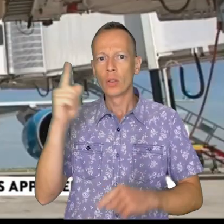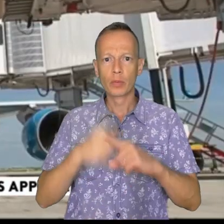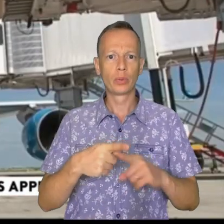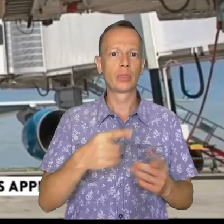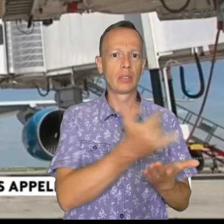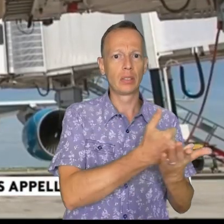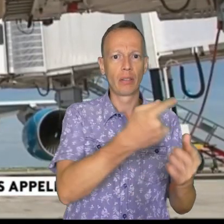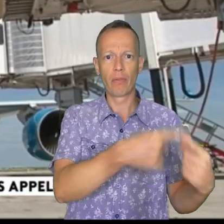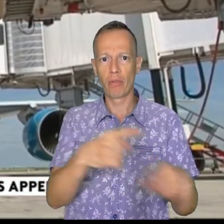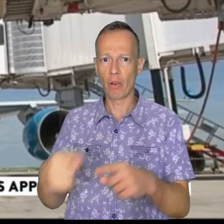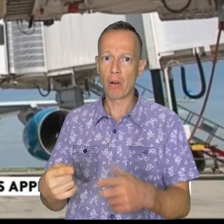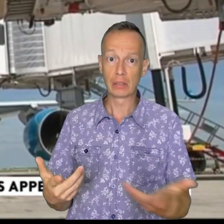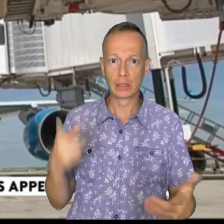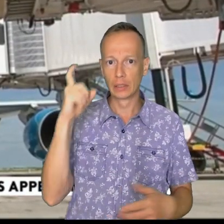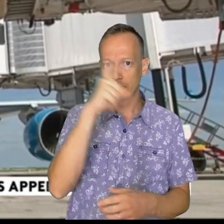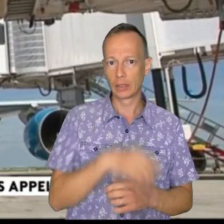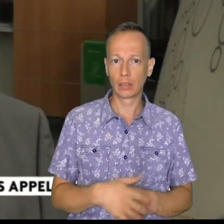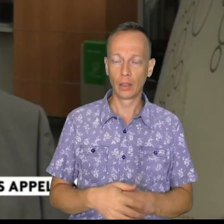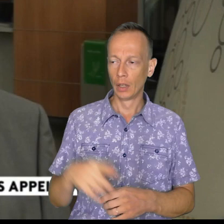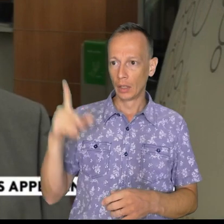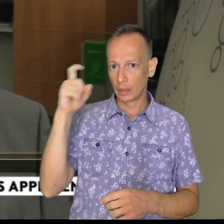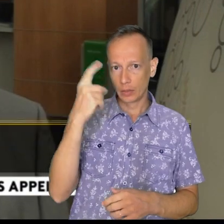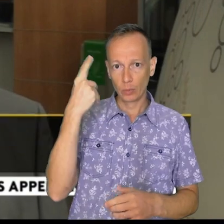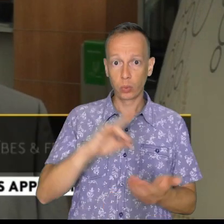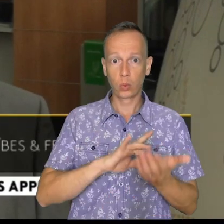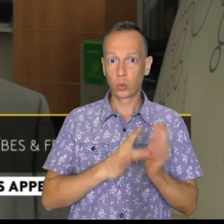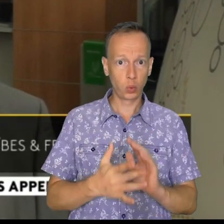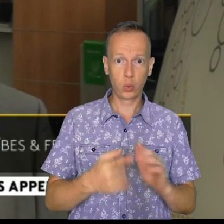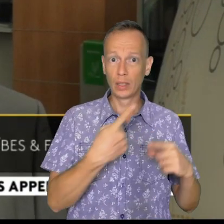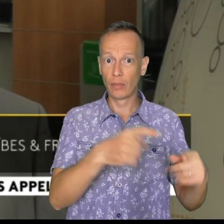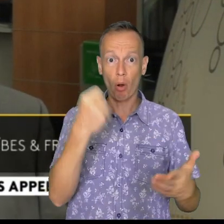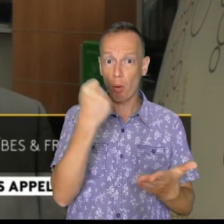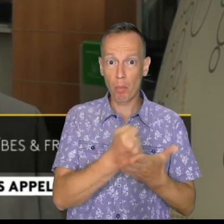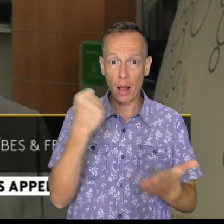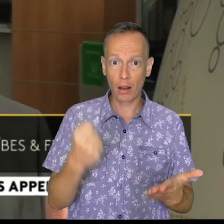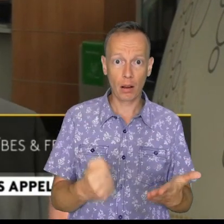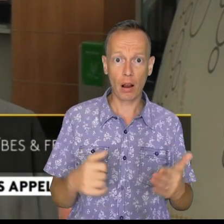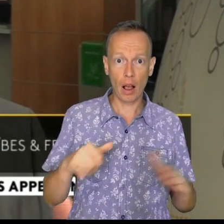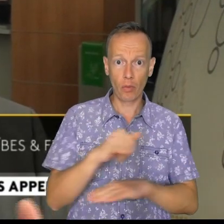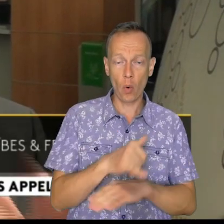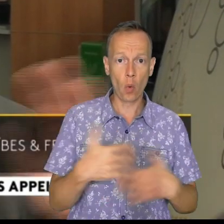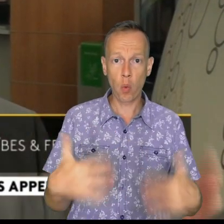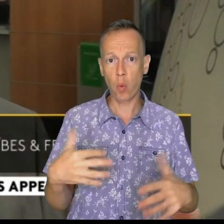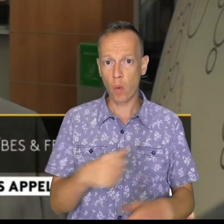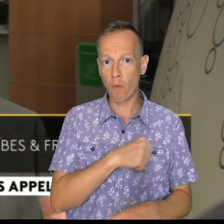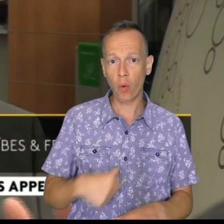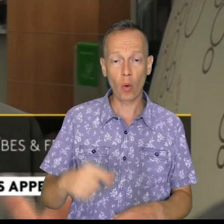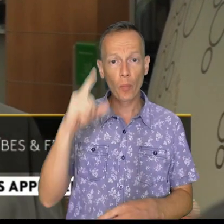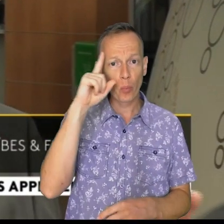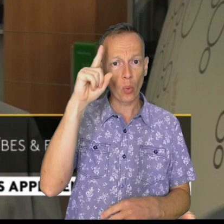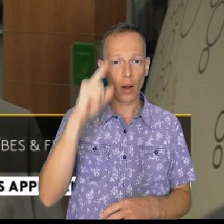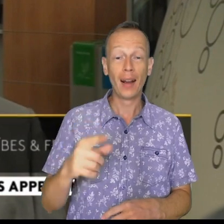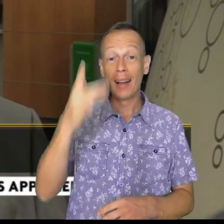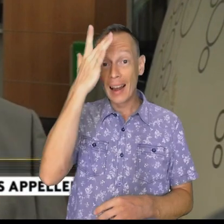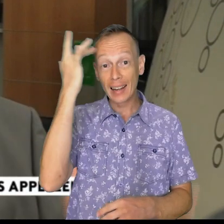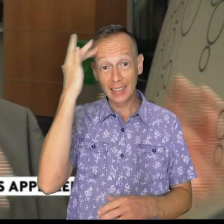territoires. C'est dur pour la compagnie, c'est dur pour Air Caraïbes, c'est dur pour French, c'est dur pour tous les opérateurs. Parce que schématiquement, à